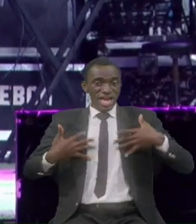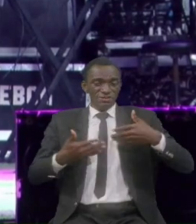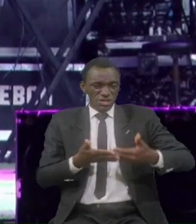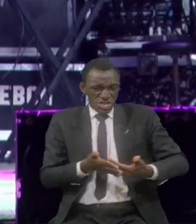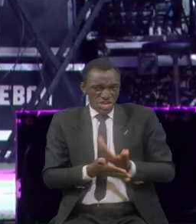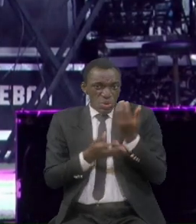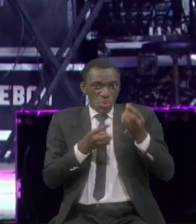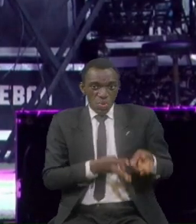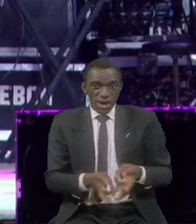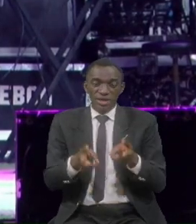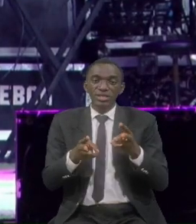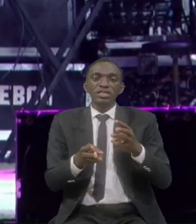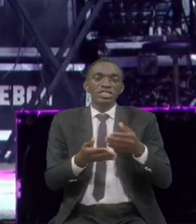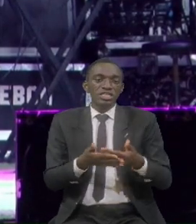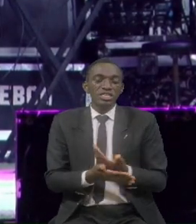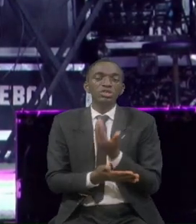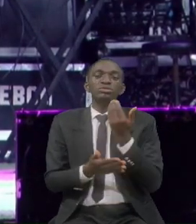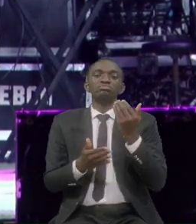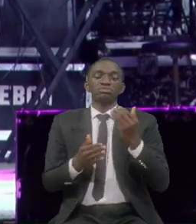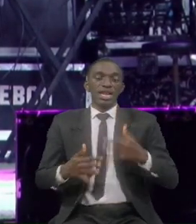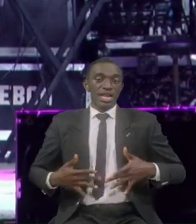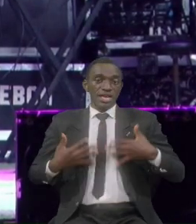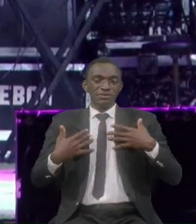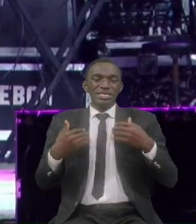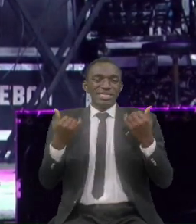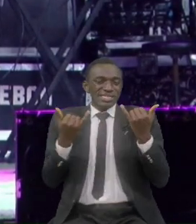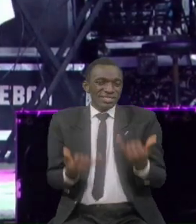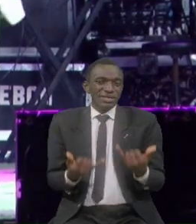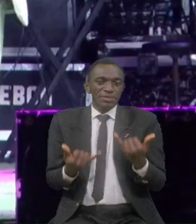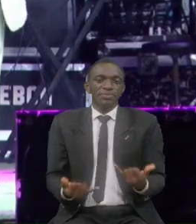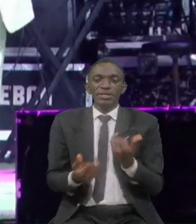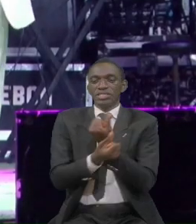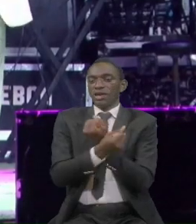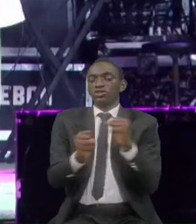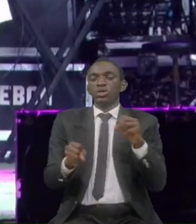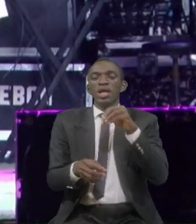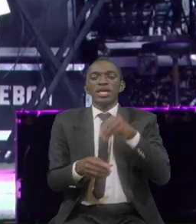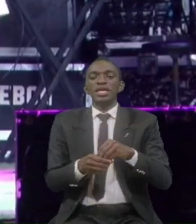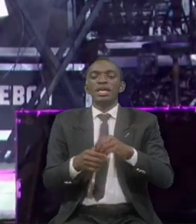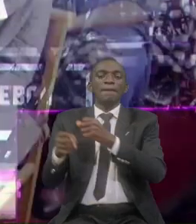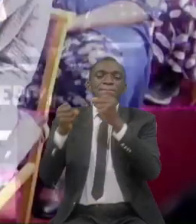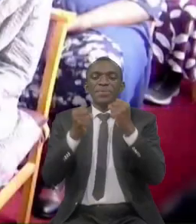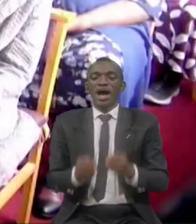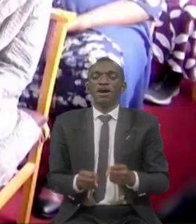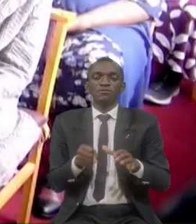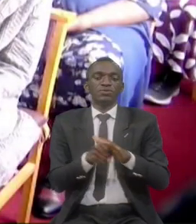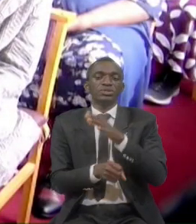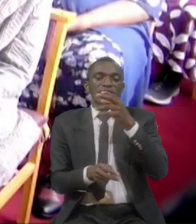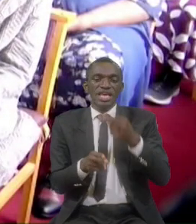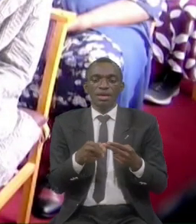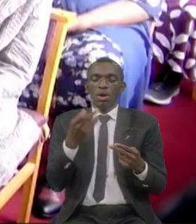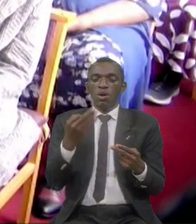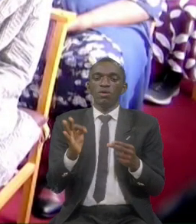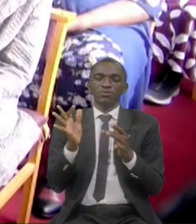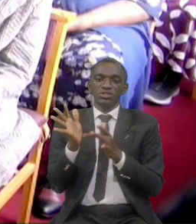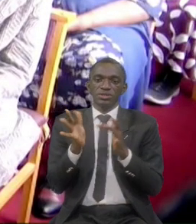Present salvation in the powerful name of Jesus. Nga kaluwasan ilang maangkon